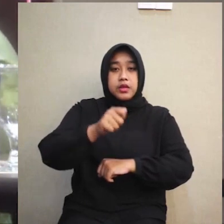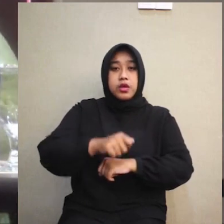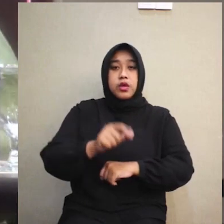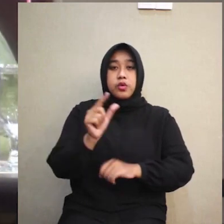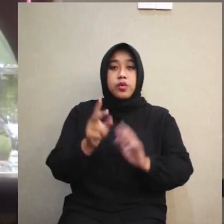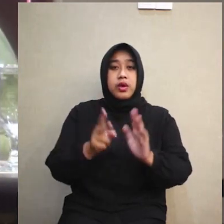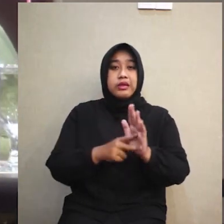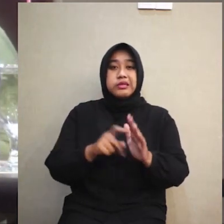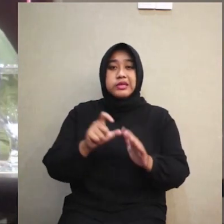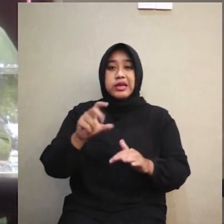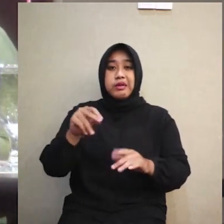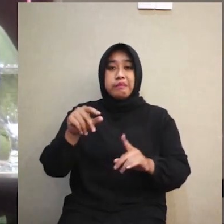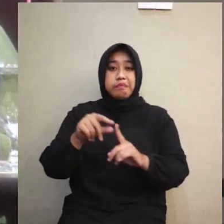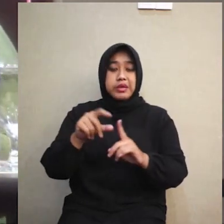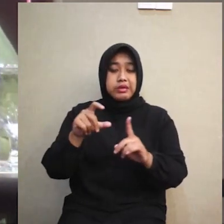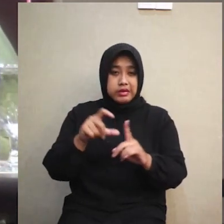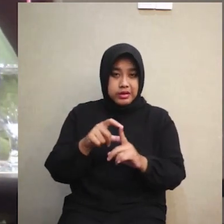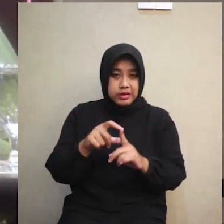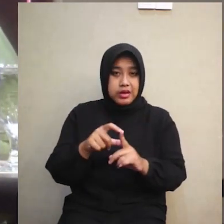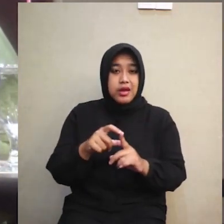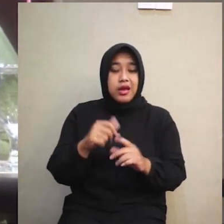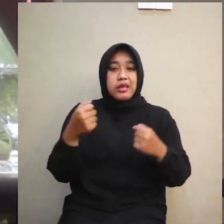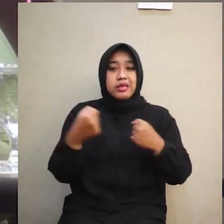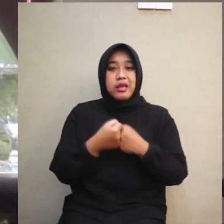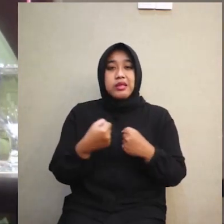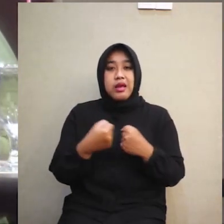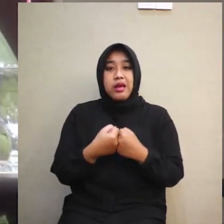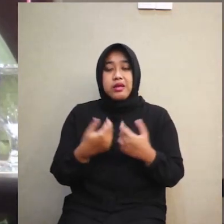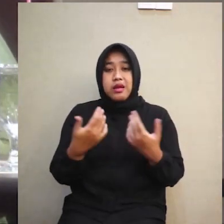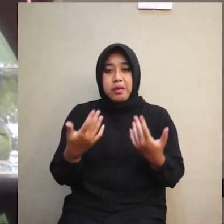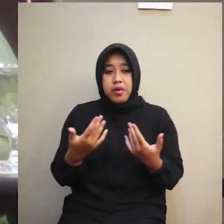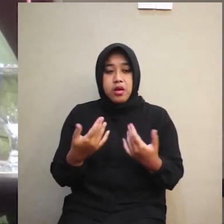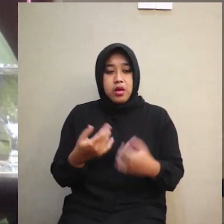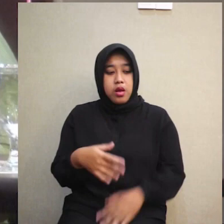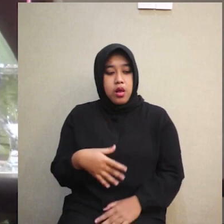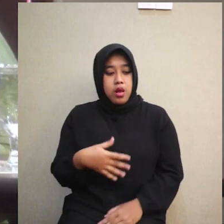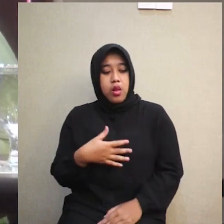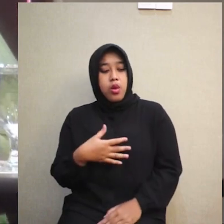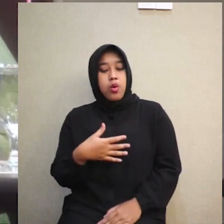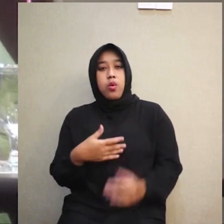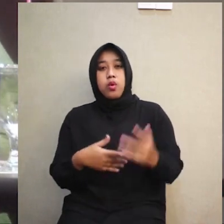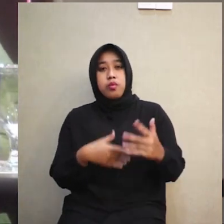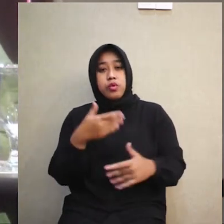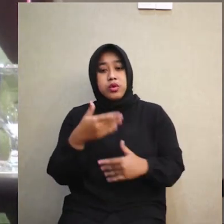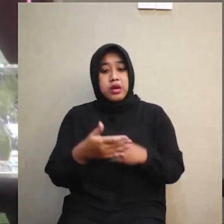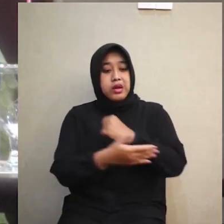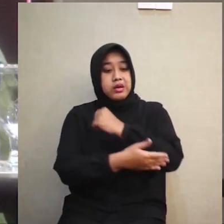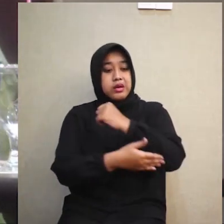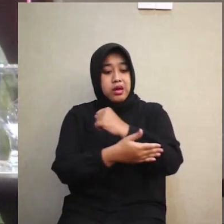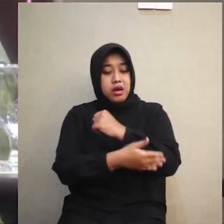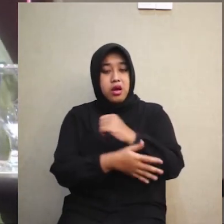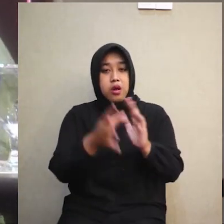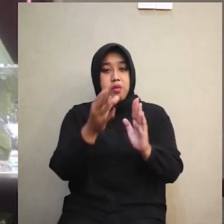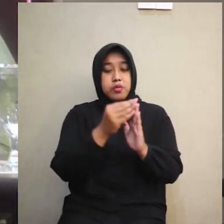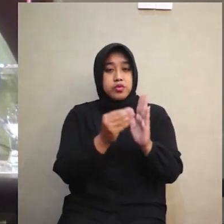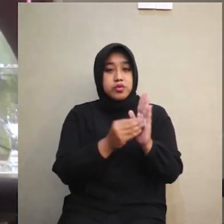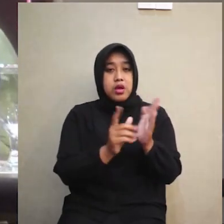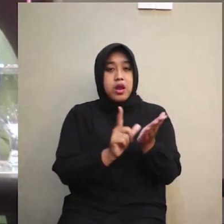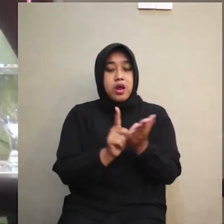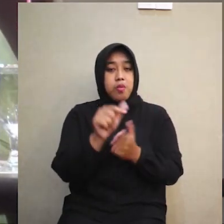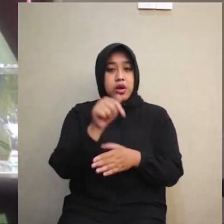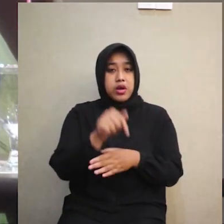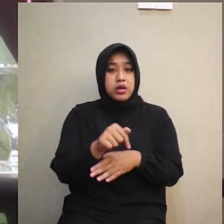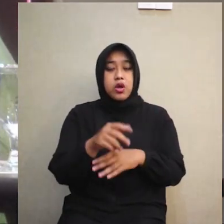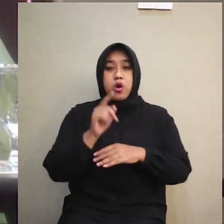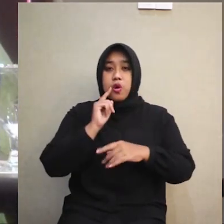unjrpd begitu ya ini tantangannya adalah loh kemudian negara ketika menyusun laporan ini